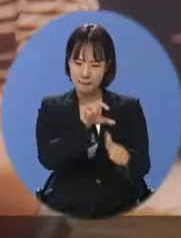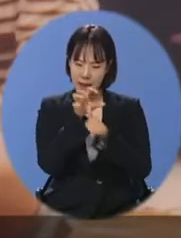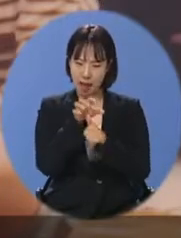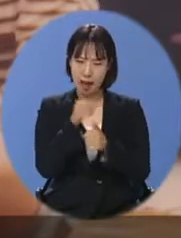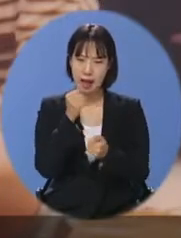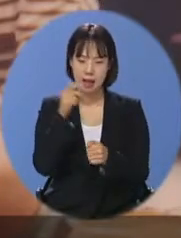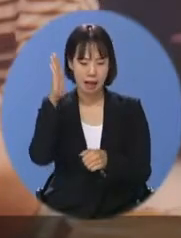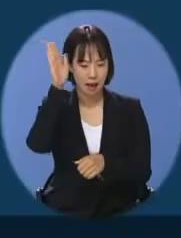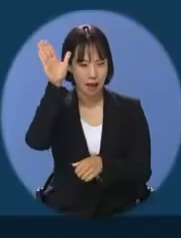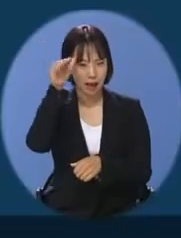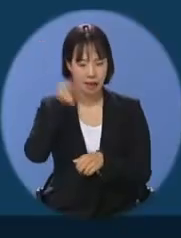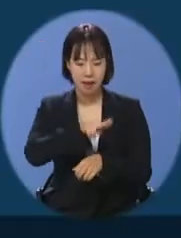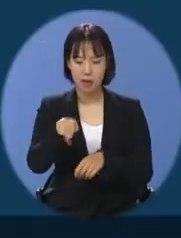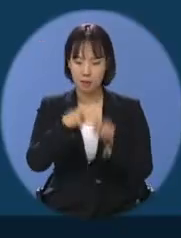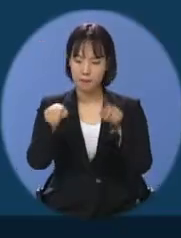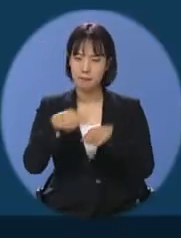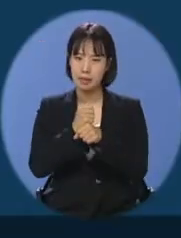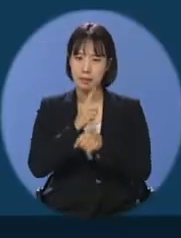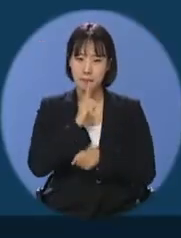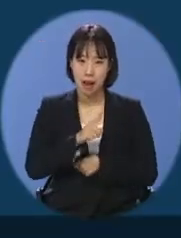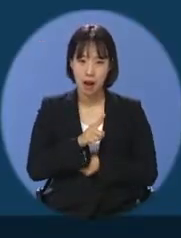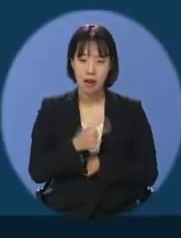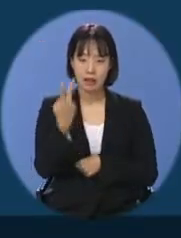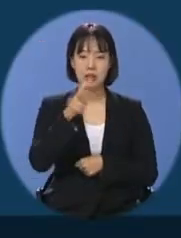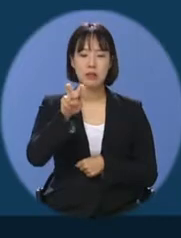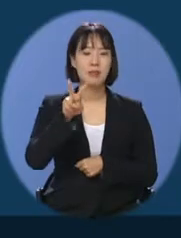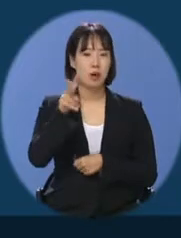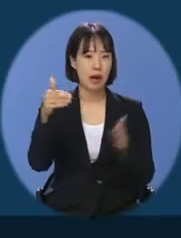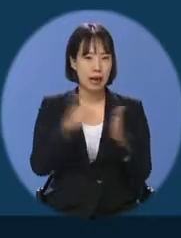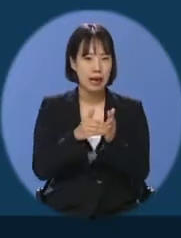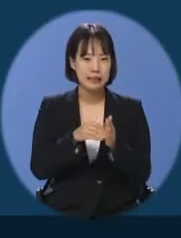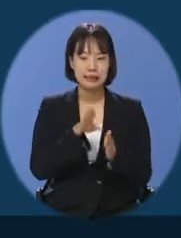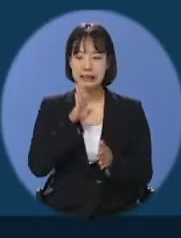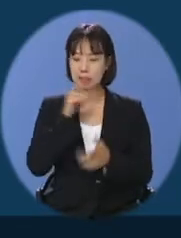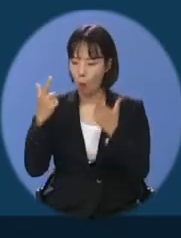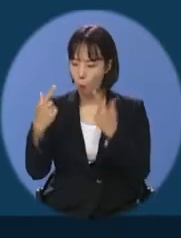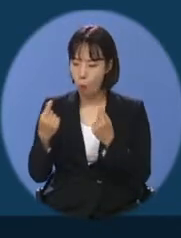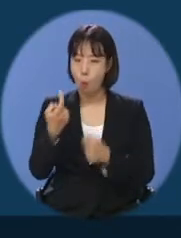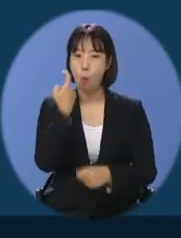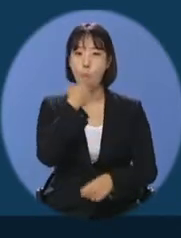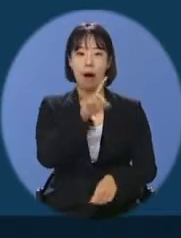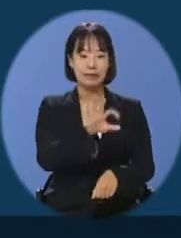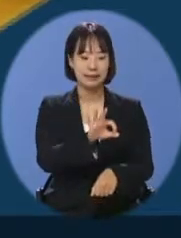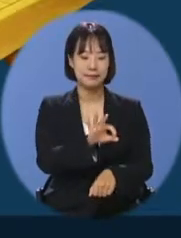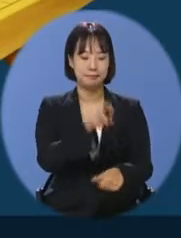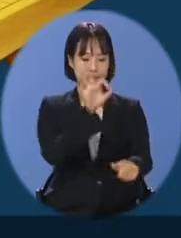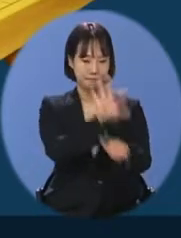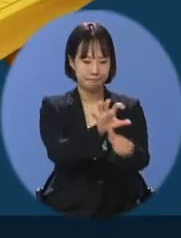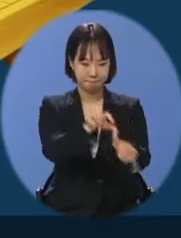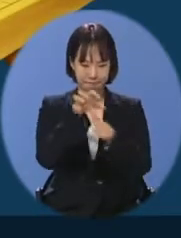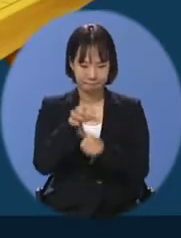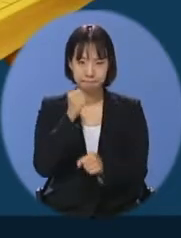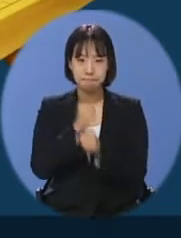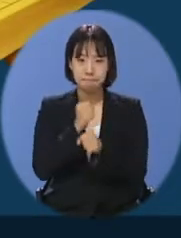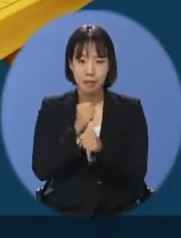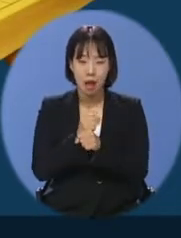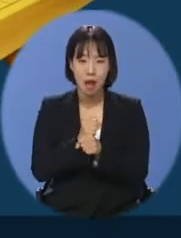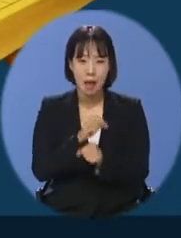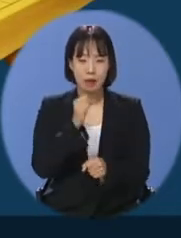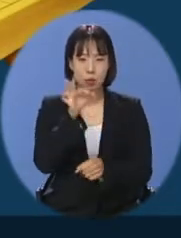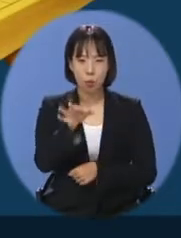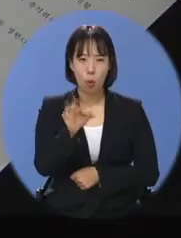알리기 위해서입니다. 오는 2022년까지 실제 크기의 황금 바둑판을 만들 계획인데 순금 매입 비용만 100억